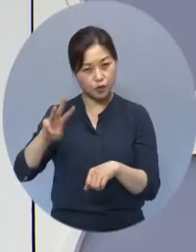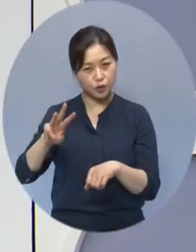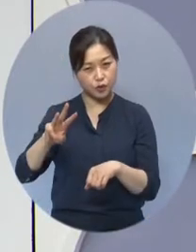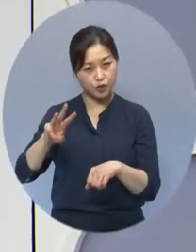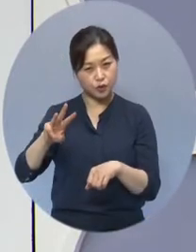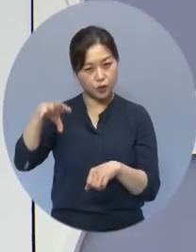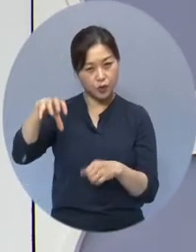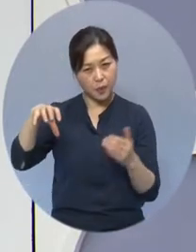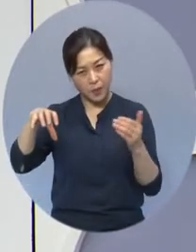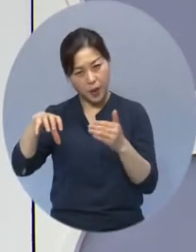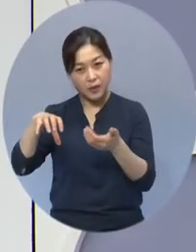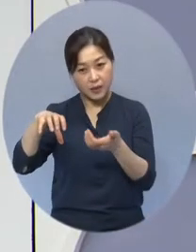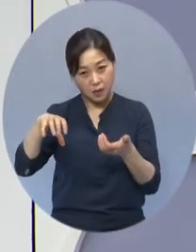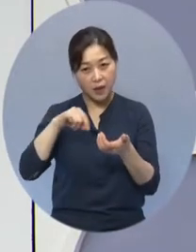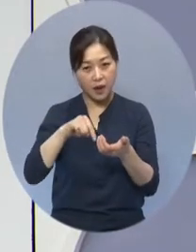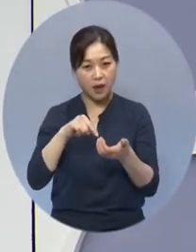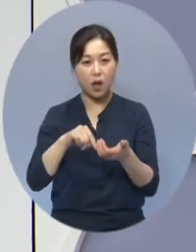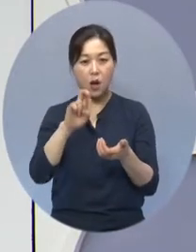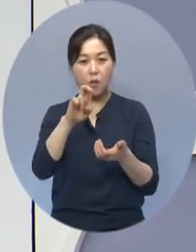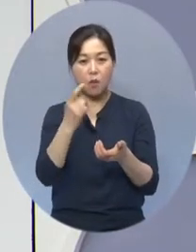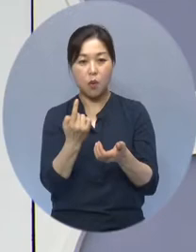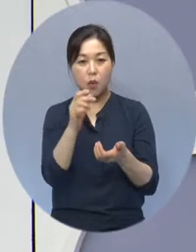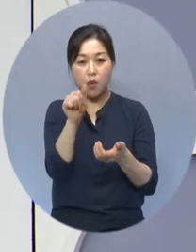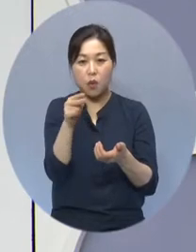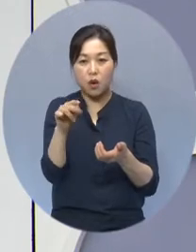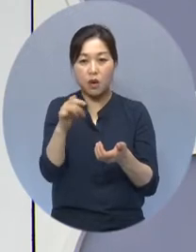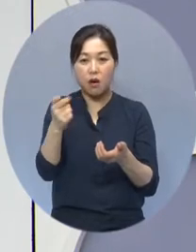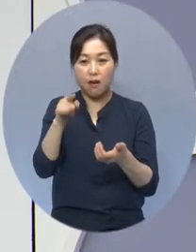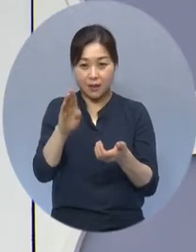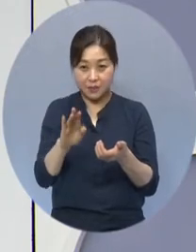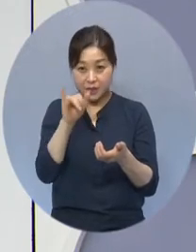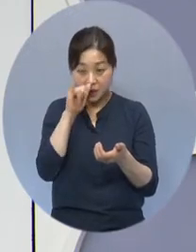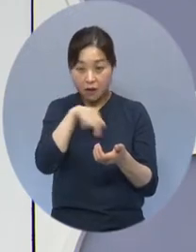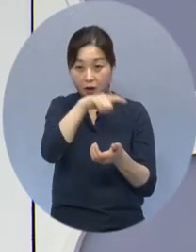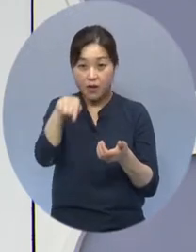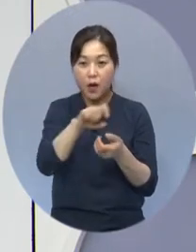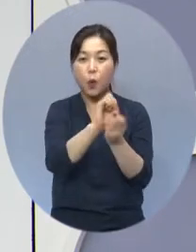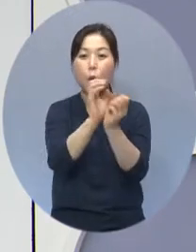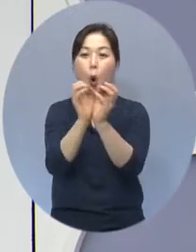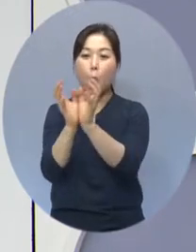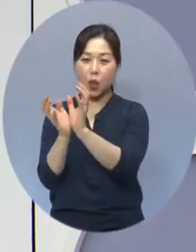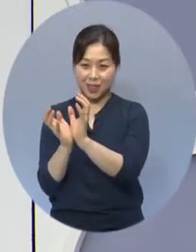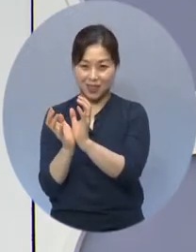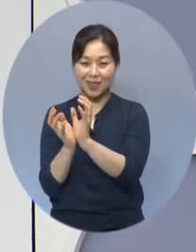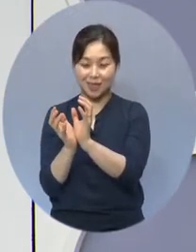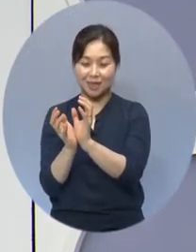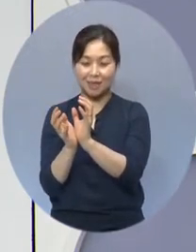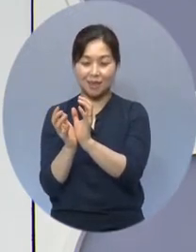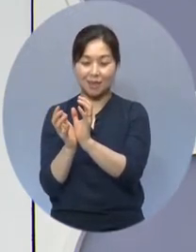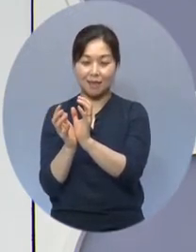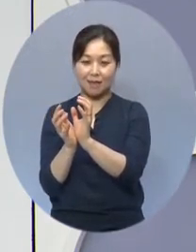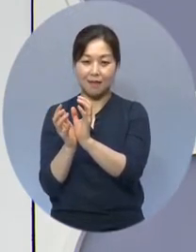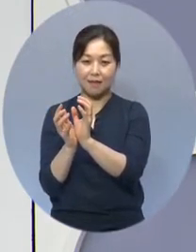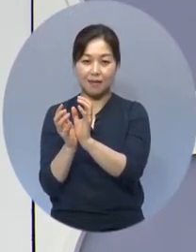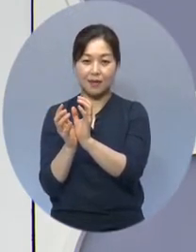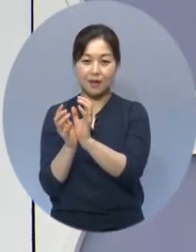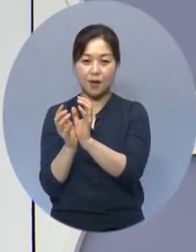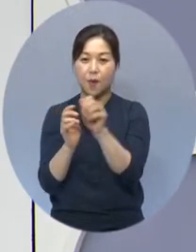미쳐가서 모연이라는 곳이 있는데 거기에 이제 꽃단지를 만들어 줄 거예요. 네. 그러면 그